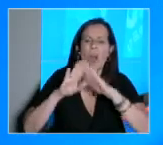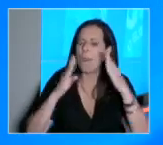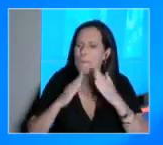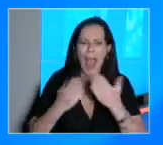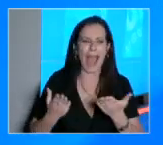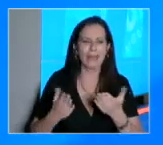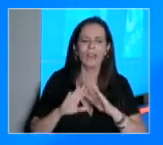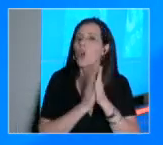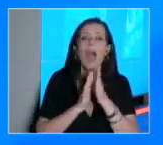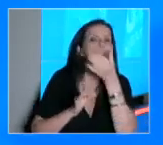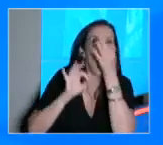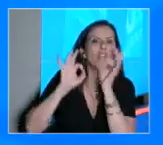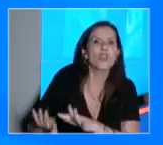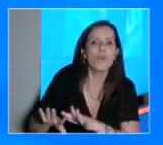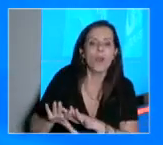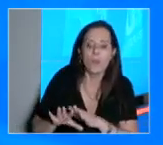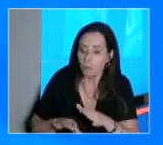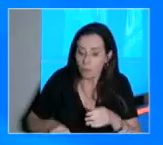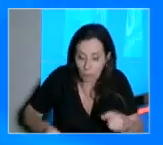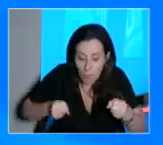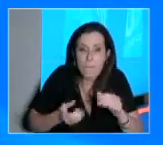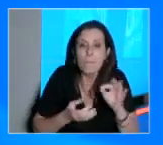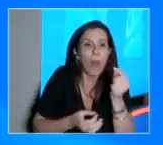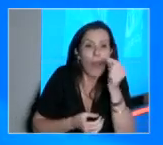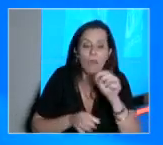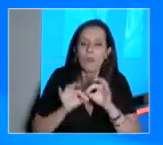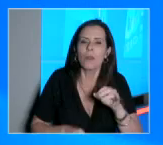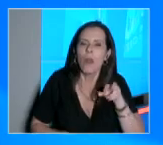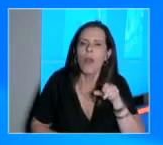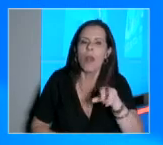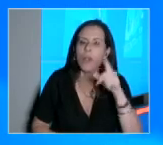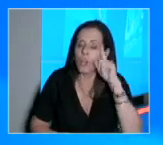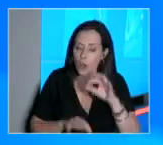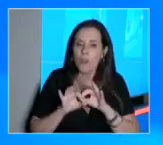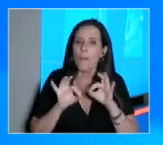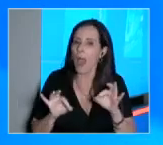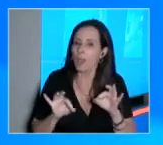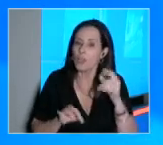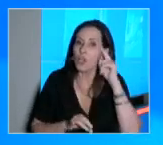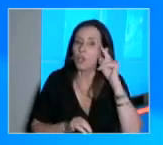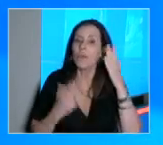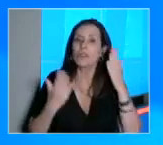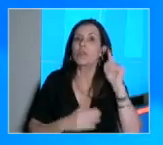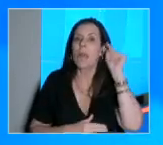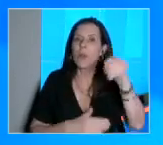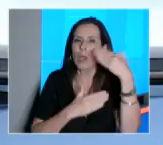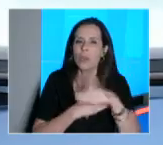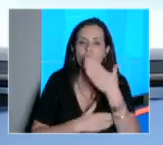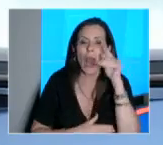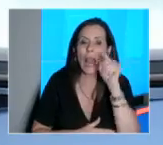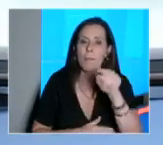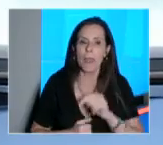הבית, מה שאתם רוצים, לקחו את המינימום של המינימום והתחילו מסע, שהם ידעו איפה הם מתחילים, ידעו בעזרת השם איפה הם יסיימו